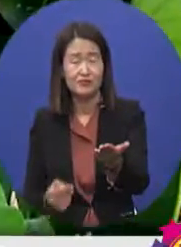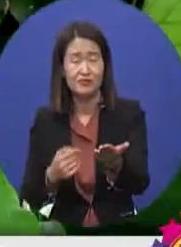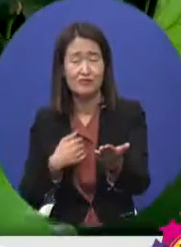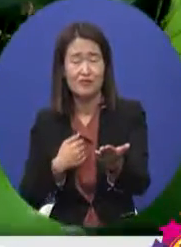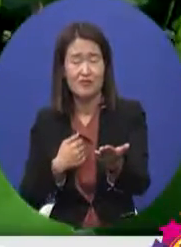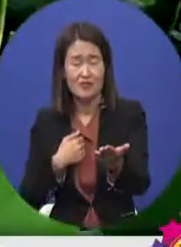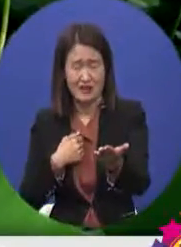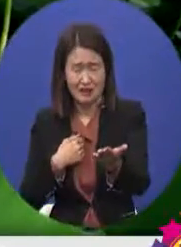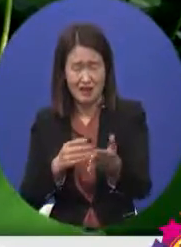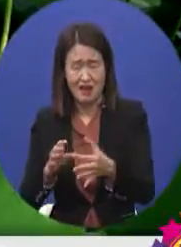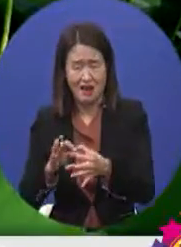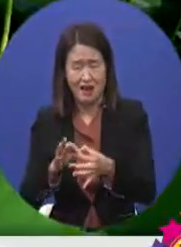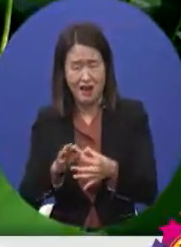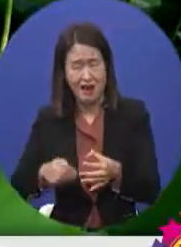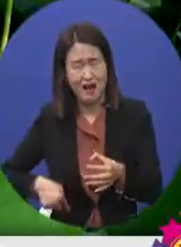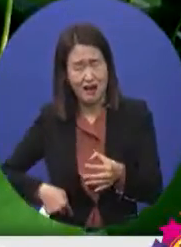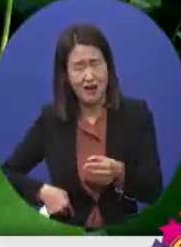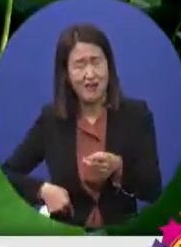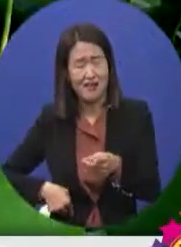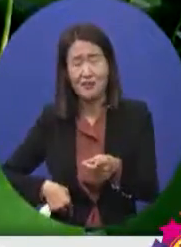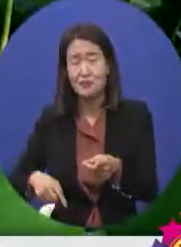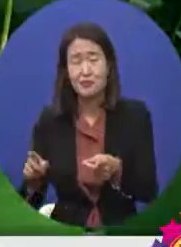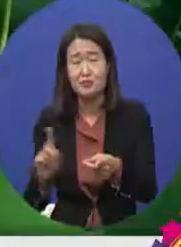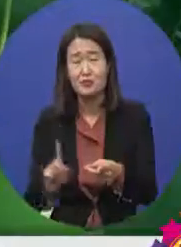당신이 던져놓은